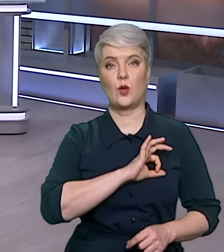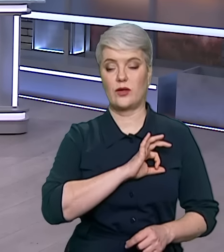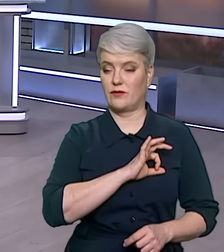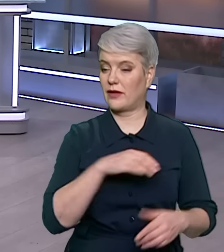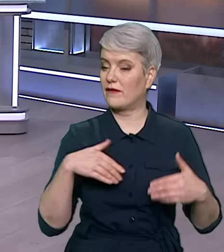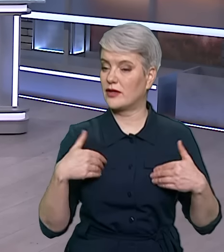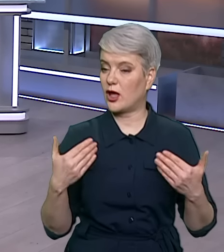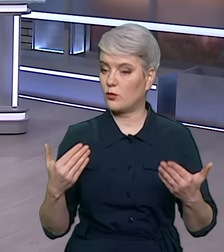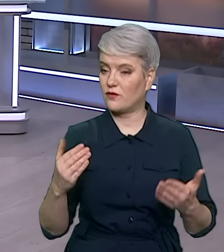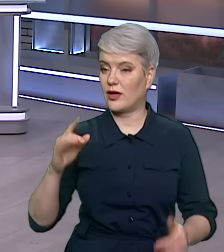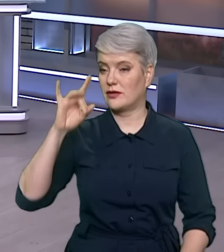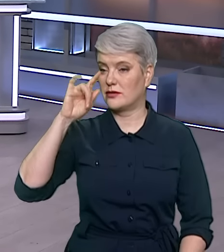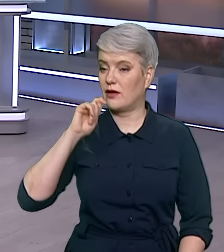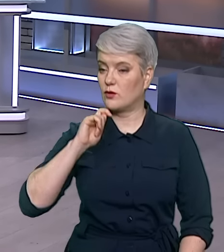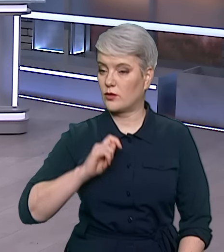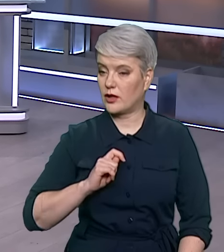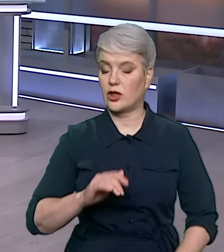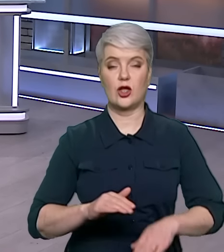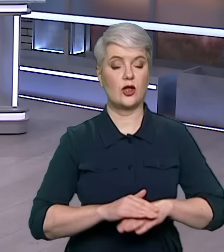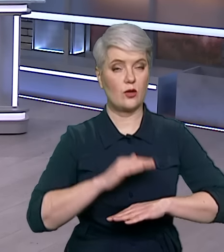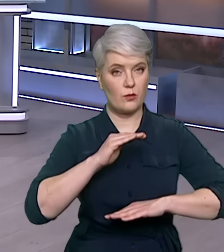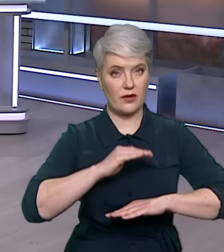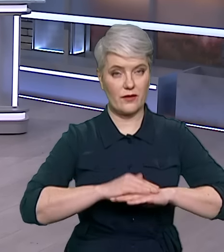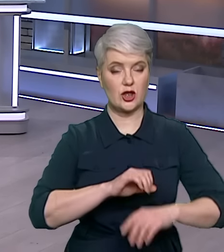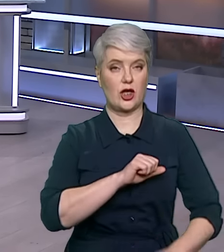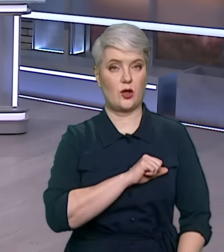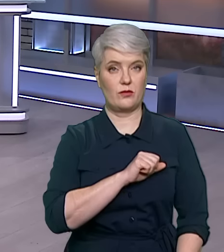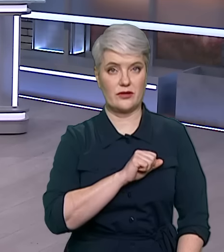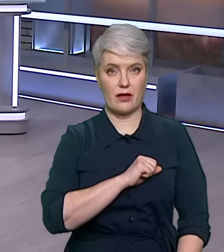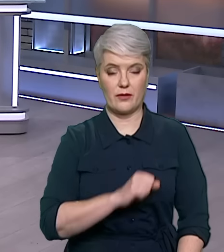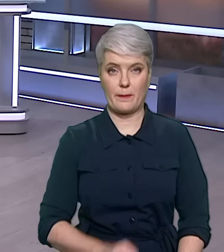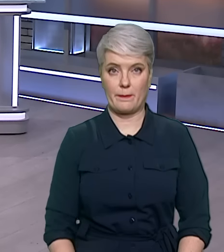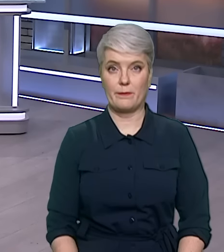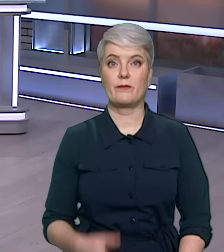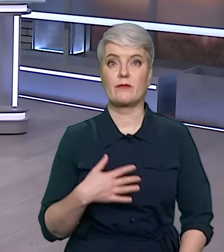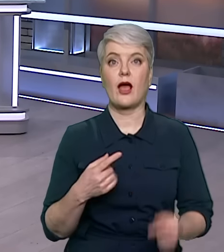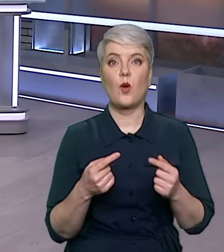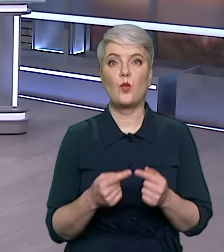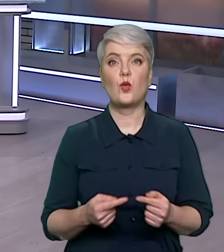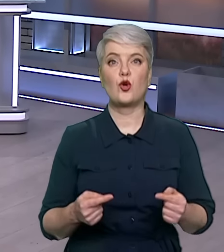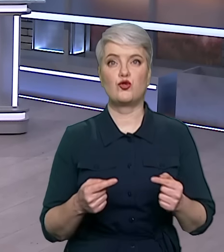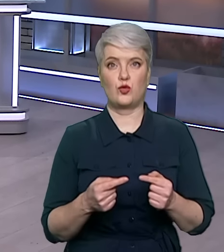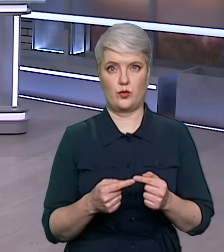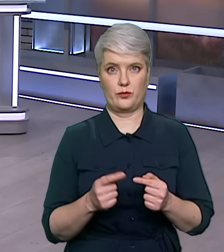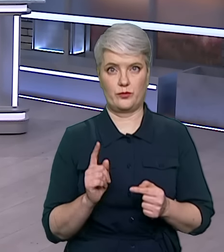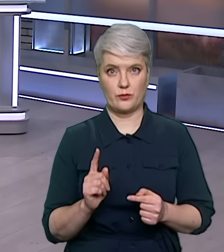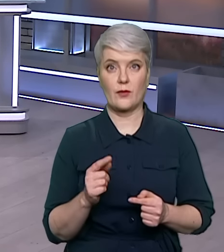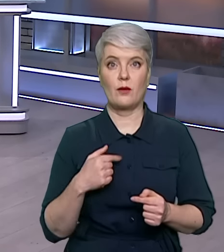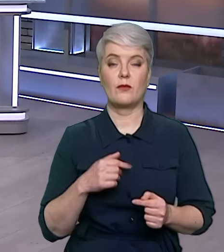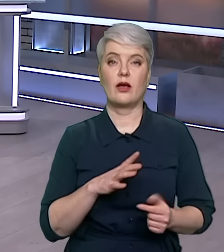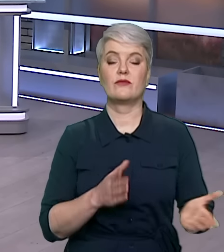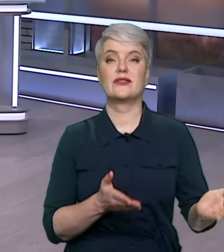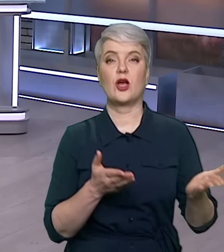Слава Україні! Слава Україні! Добрий вечір. Героям слава. Я тільки уточню, що ми також запрошували до нашого ефіру